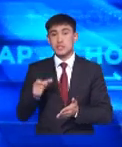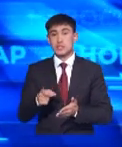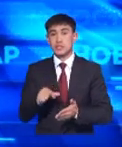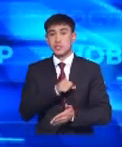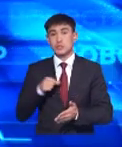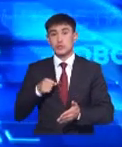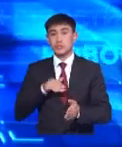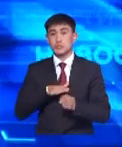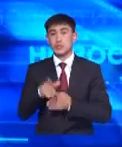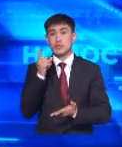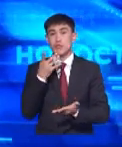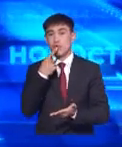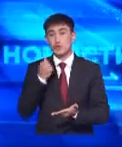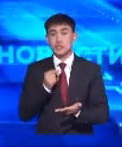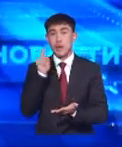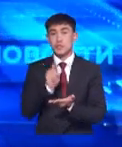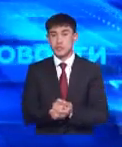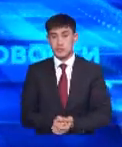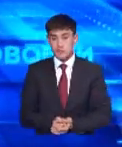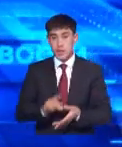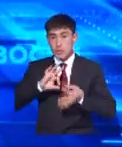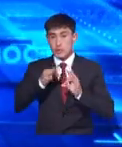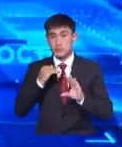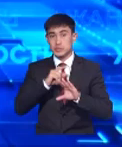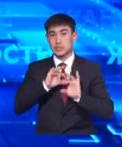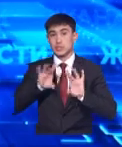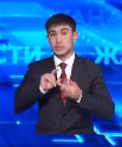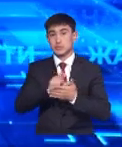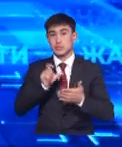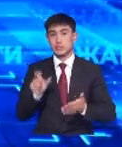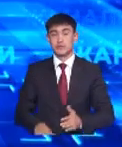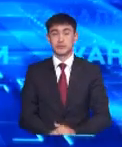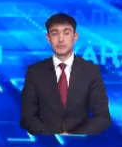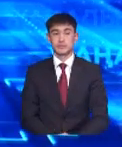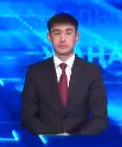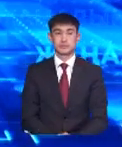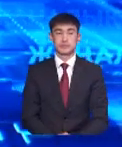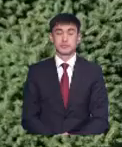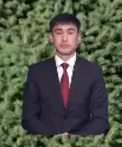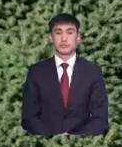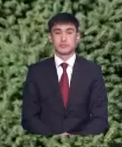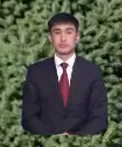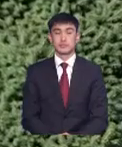граждан к добросовестному исполнению воинских обязательств. Подробности у Жандоса Назарбаева.